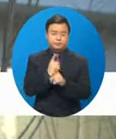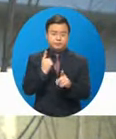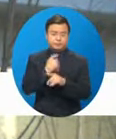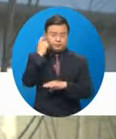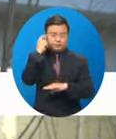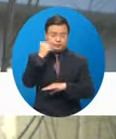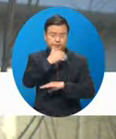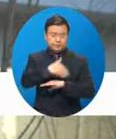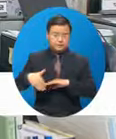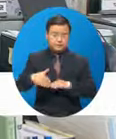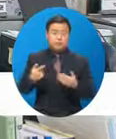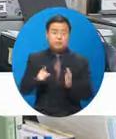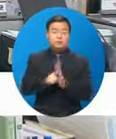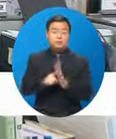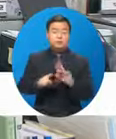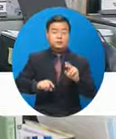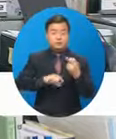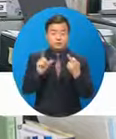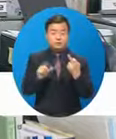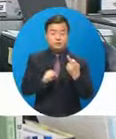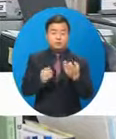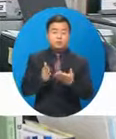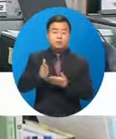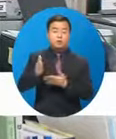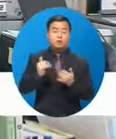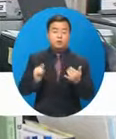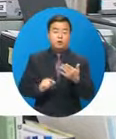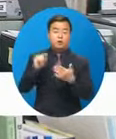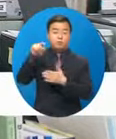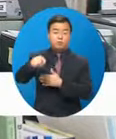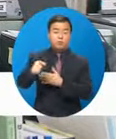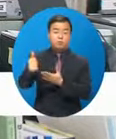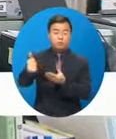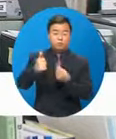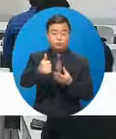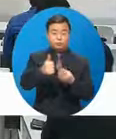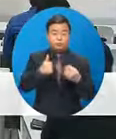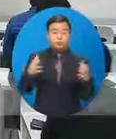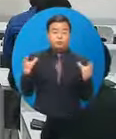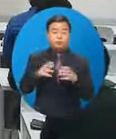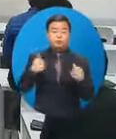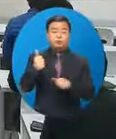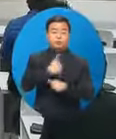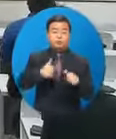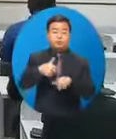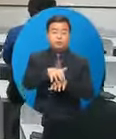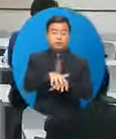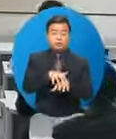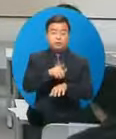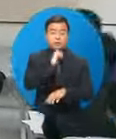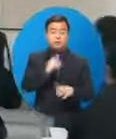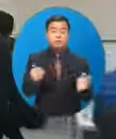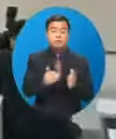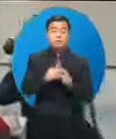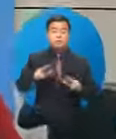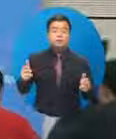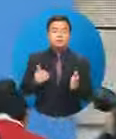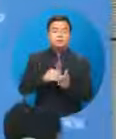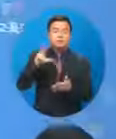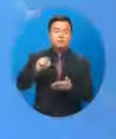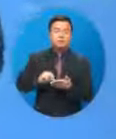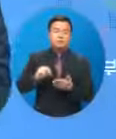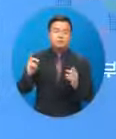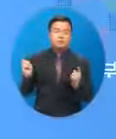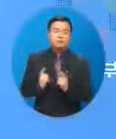달 교육계 인사와 외부 전문가 등이 참여하는 위원회를 구성하기로 했습니다. 그동안 문제점으로 지적된